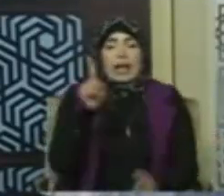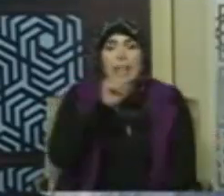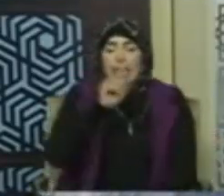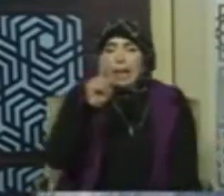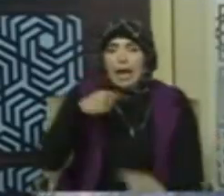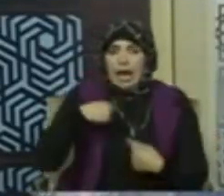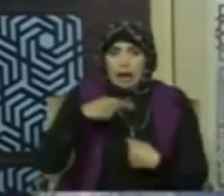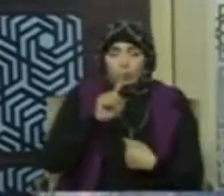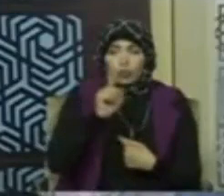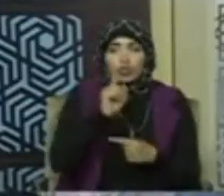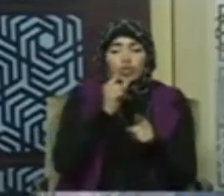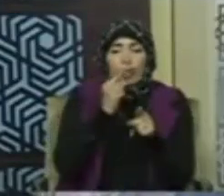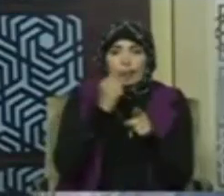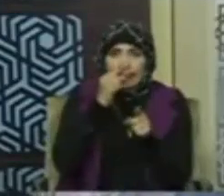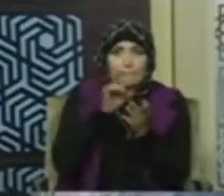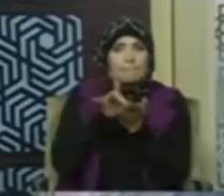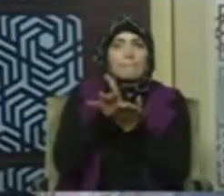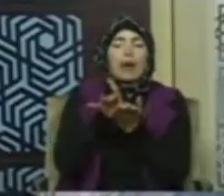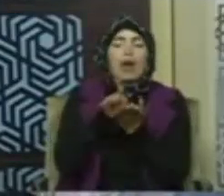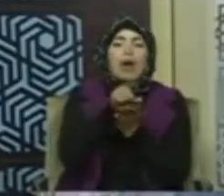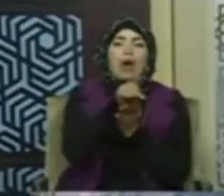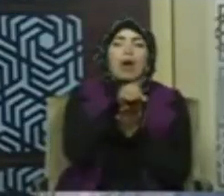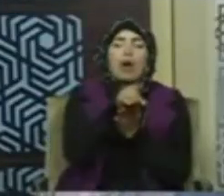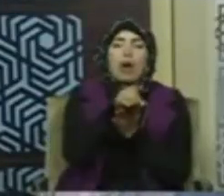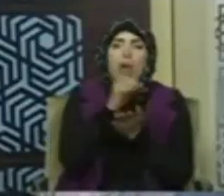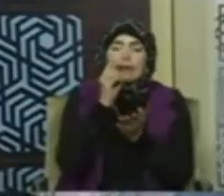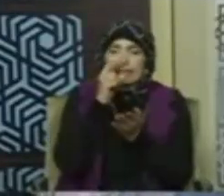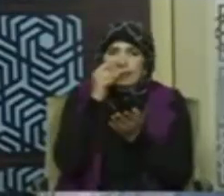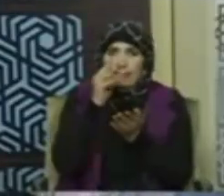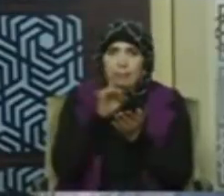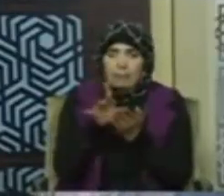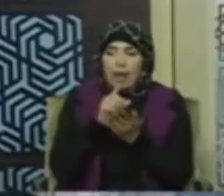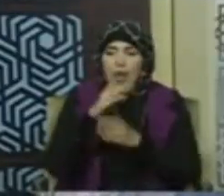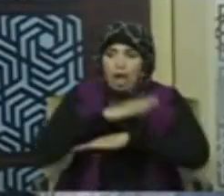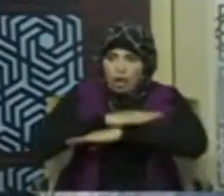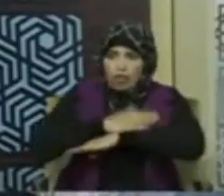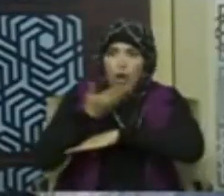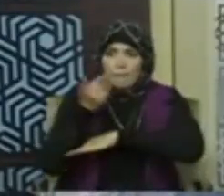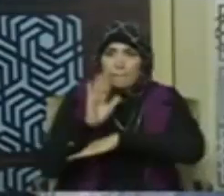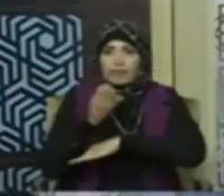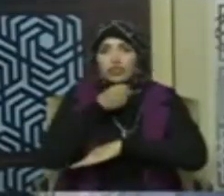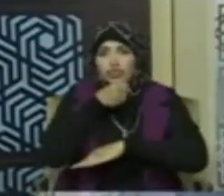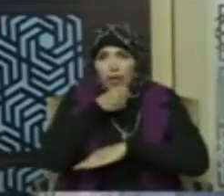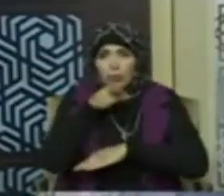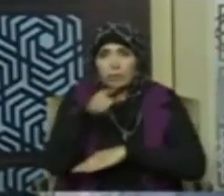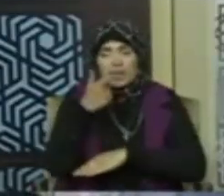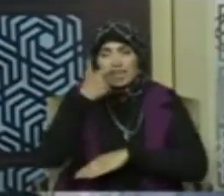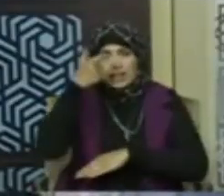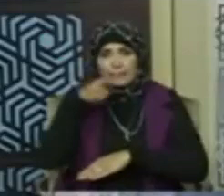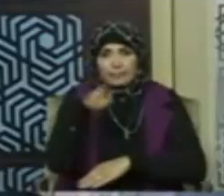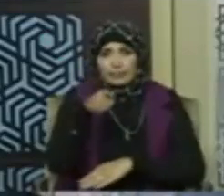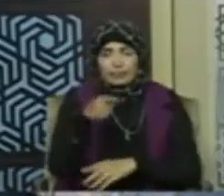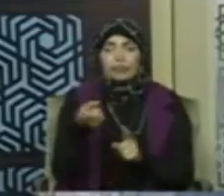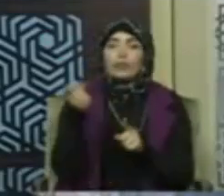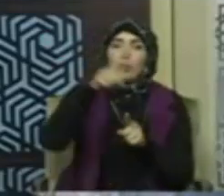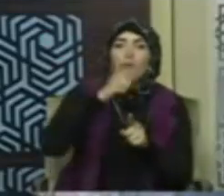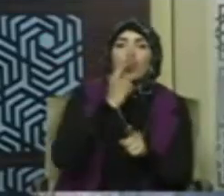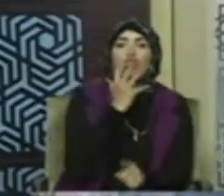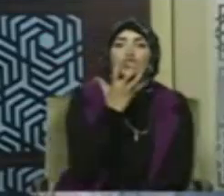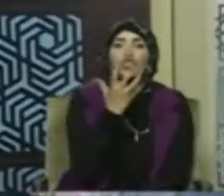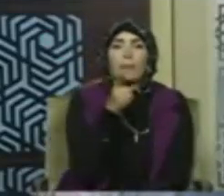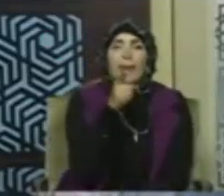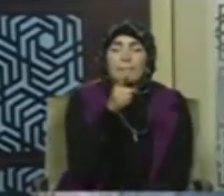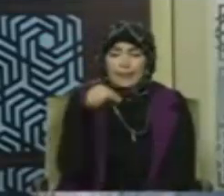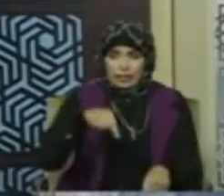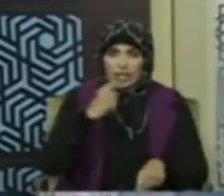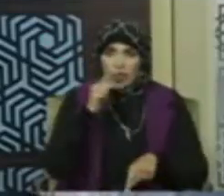ليس منا من لم يوقر كبيرنا، ونقول لشباب اليوم ستكونون شيوخ الغد